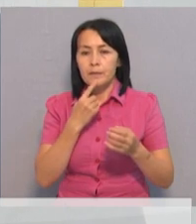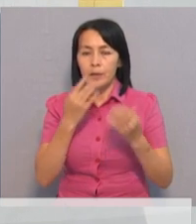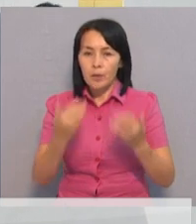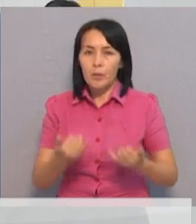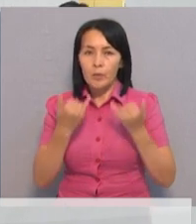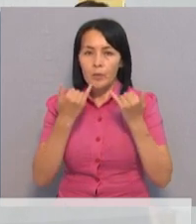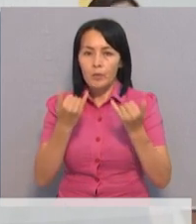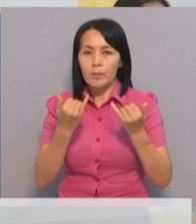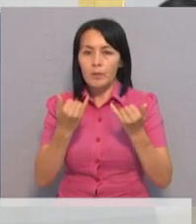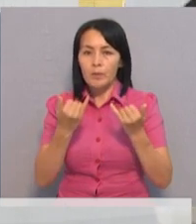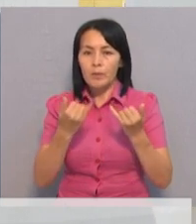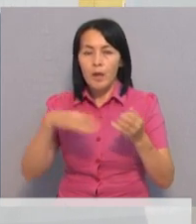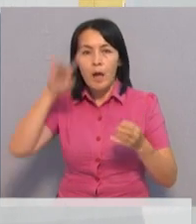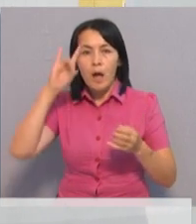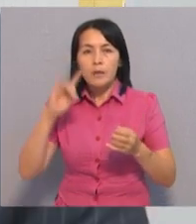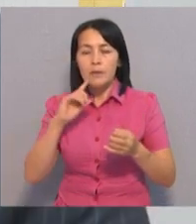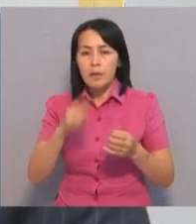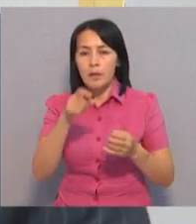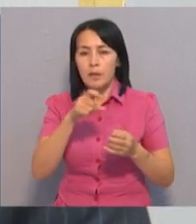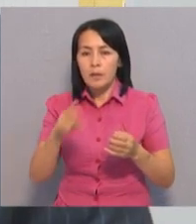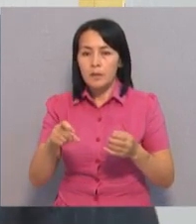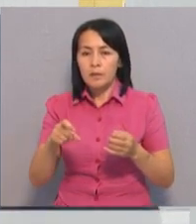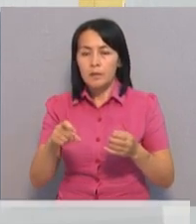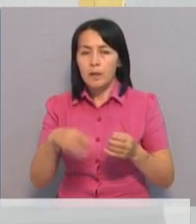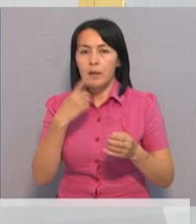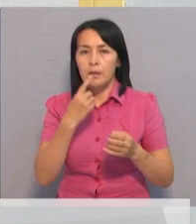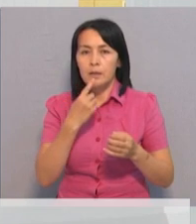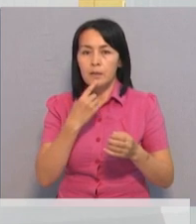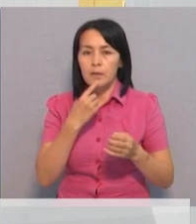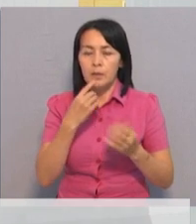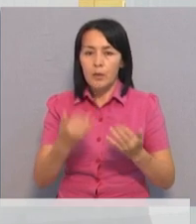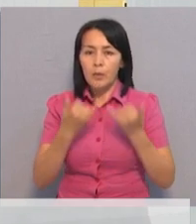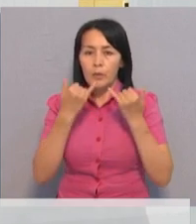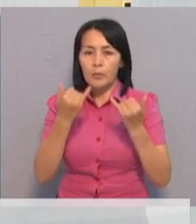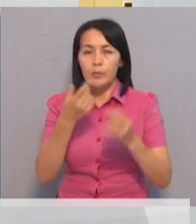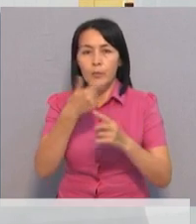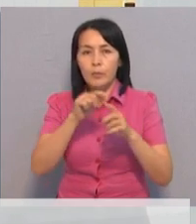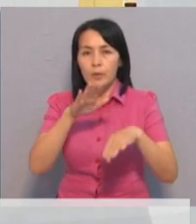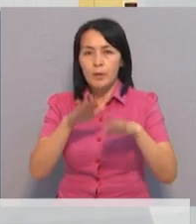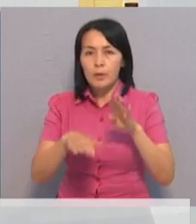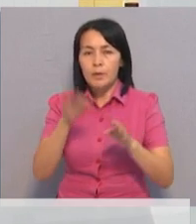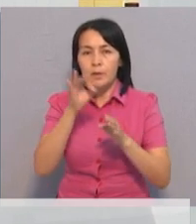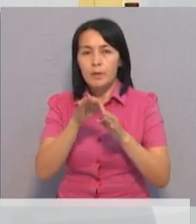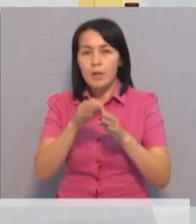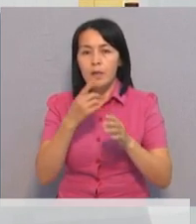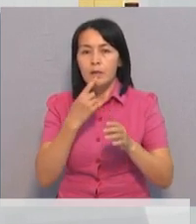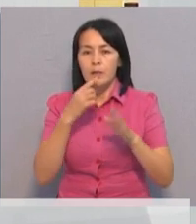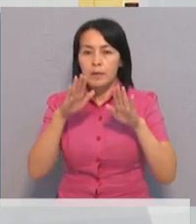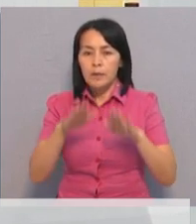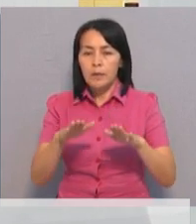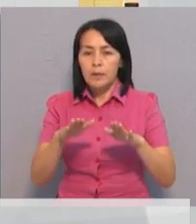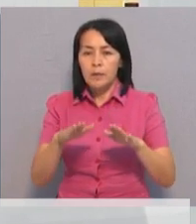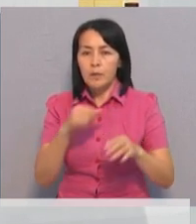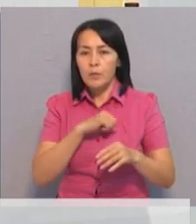деген құрметі жаңдай қазақ халқының Қазақстан халықтарының тілдеріне құрметі өте ерекше. Себебі ол тіл тек қана